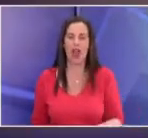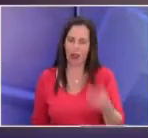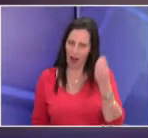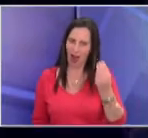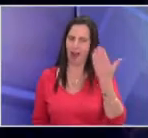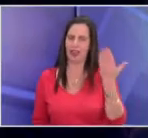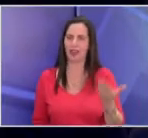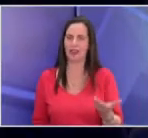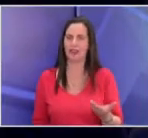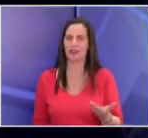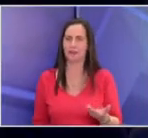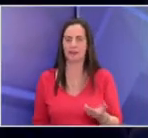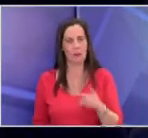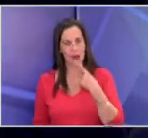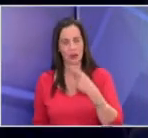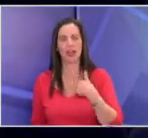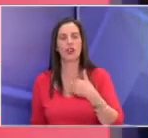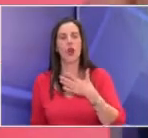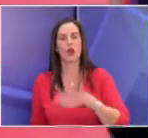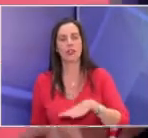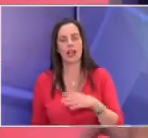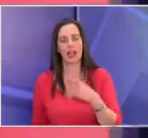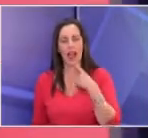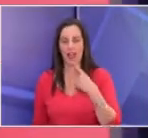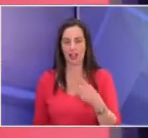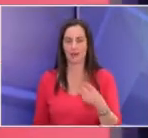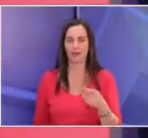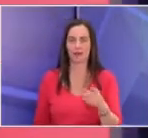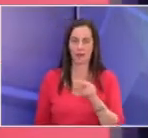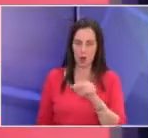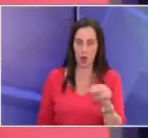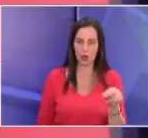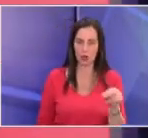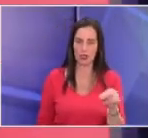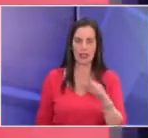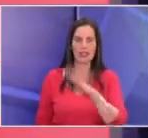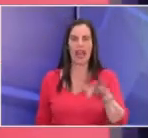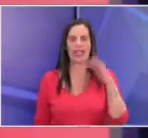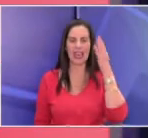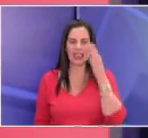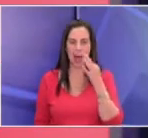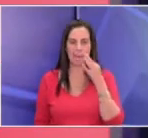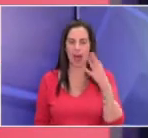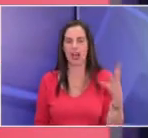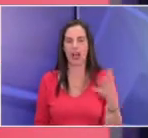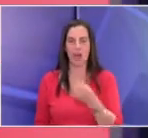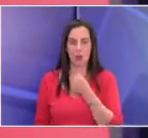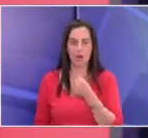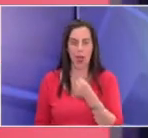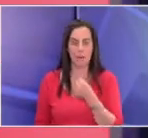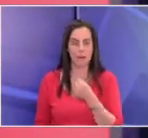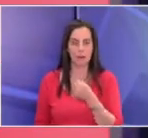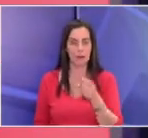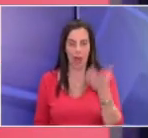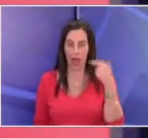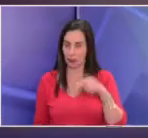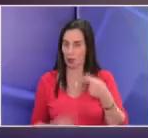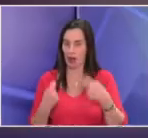שמח. למה? סידרו לכם רצפה חדשה, כן, עשו פרקט היום, אבל זה רמה לב הביוב. יפה, אבל מה כדי שיזרו?